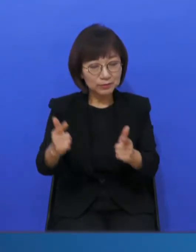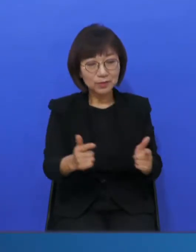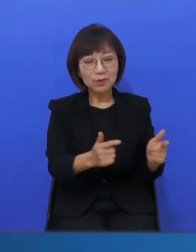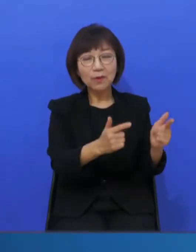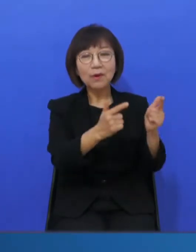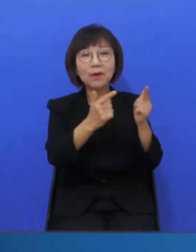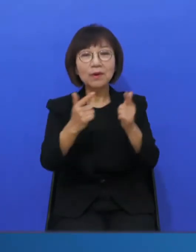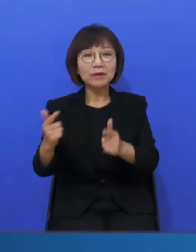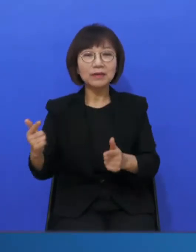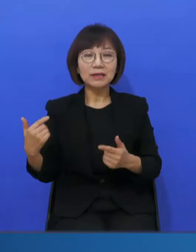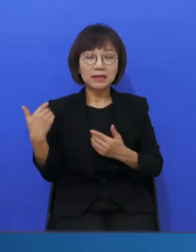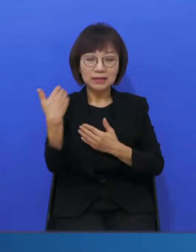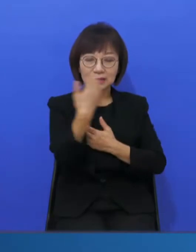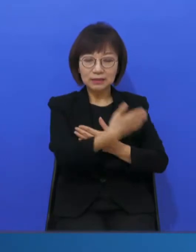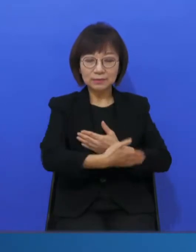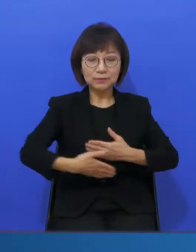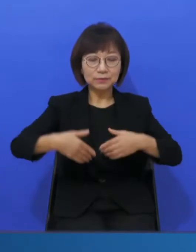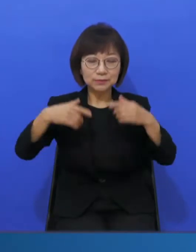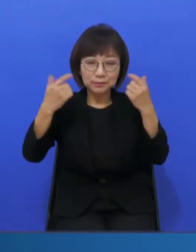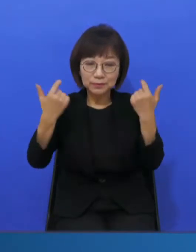지키시고 종일